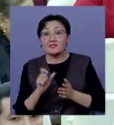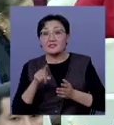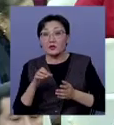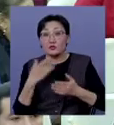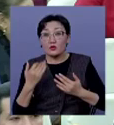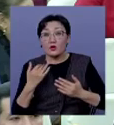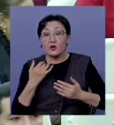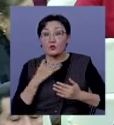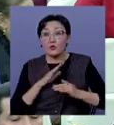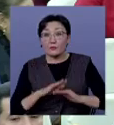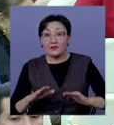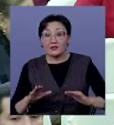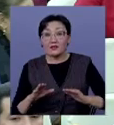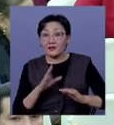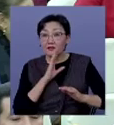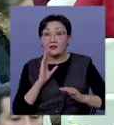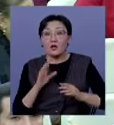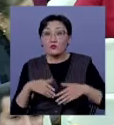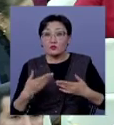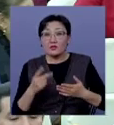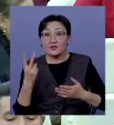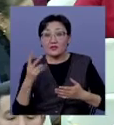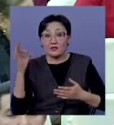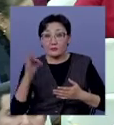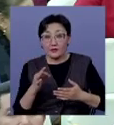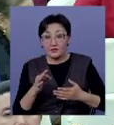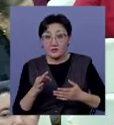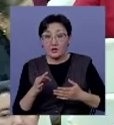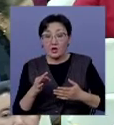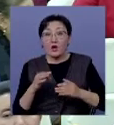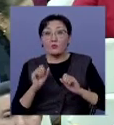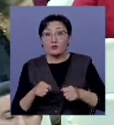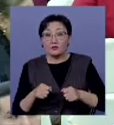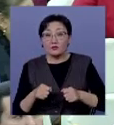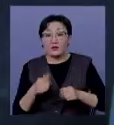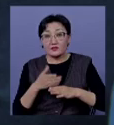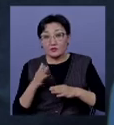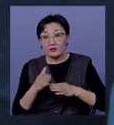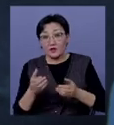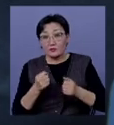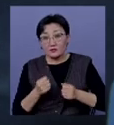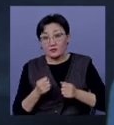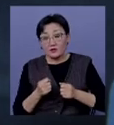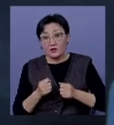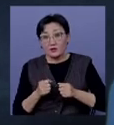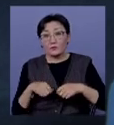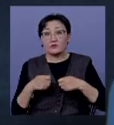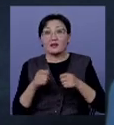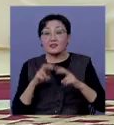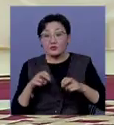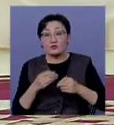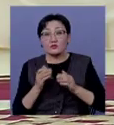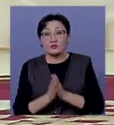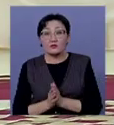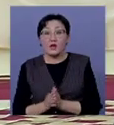Көпбалалы аналарға ұсынылған 2%-дық мүмкіндікпен несие алып беруді қарастыруыңыз да сұраймыз.